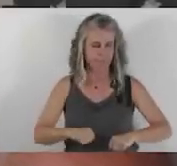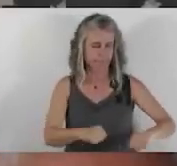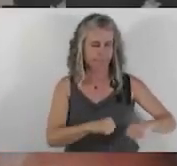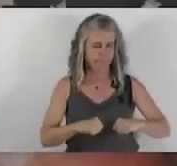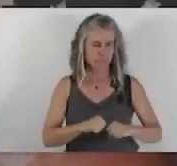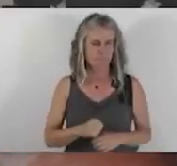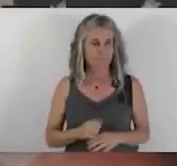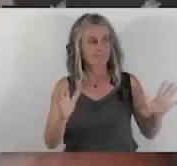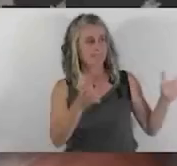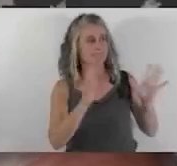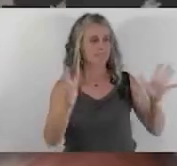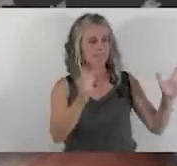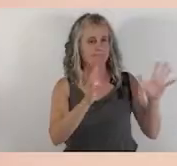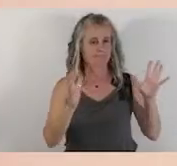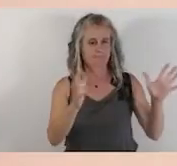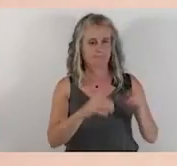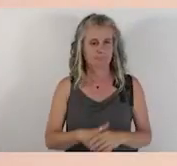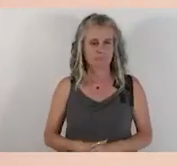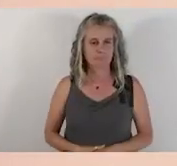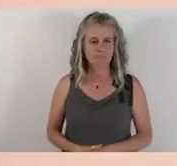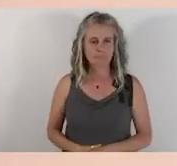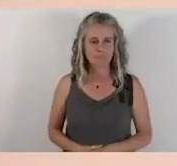Merci.